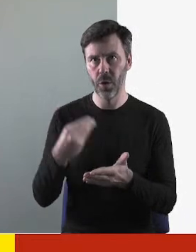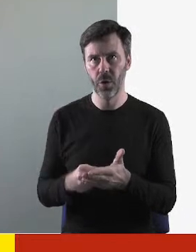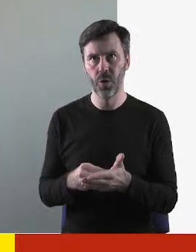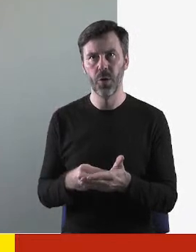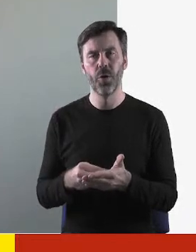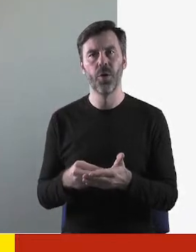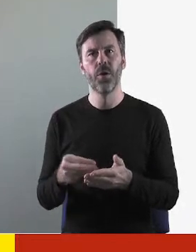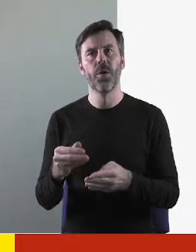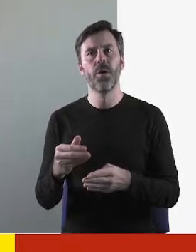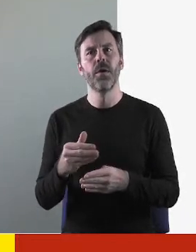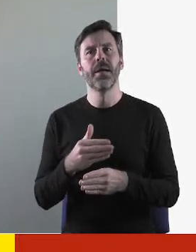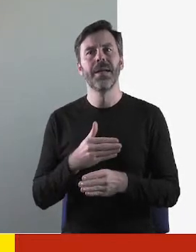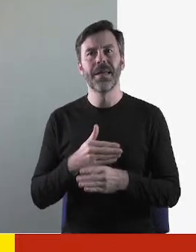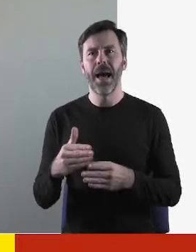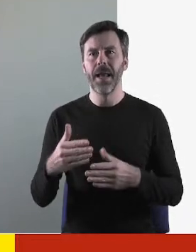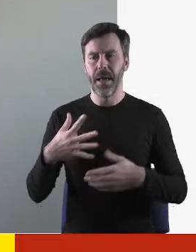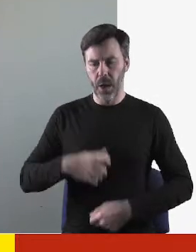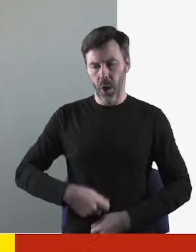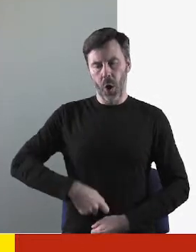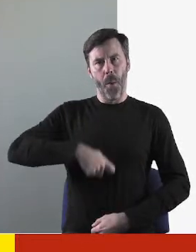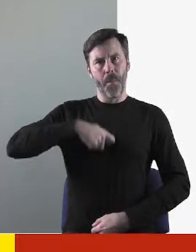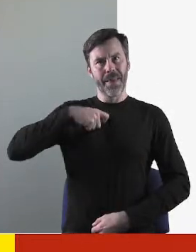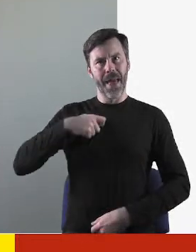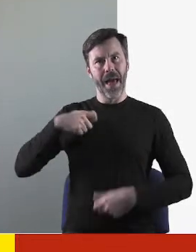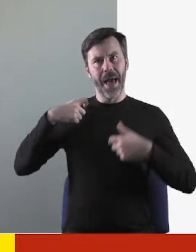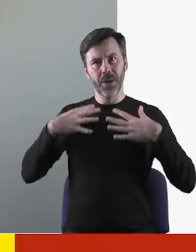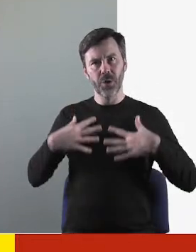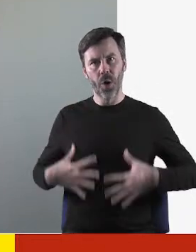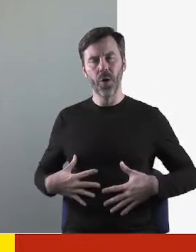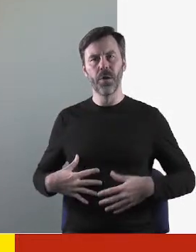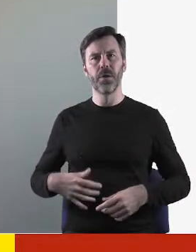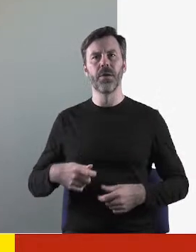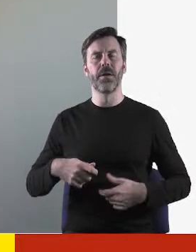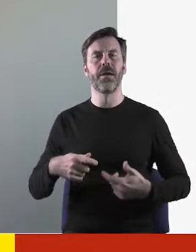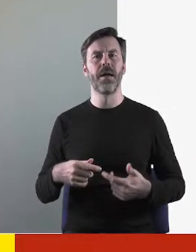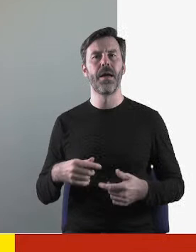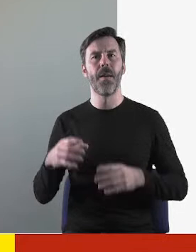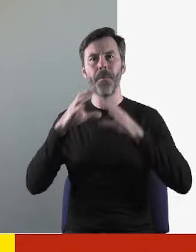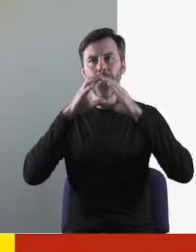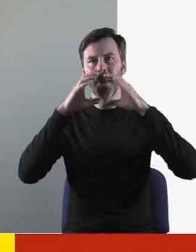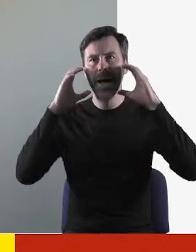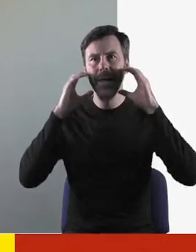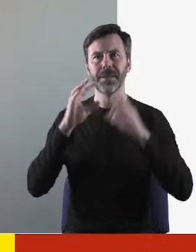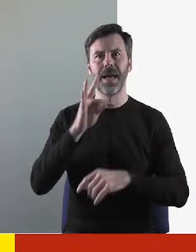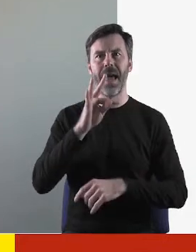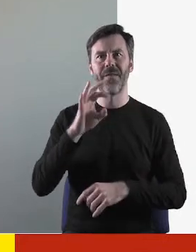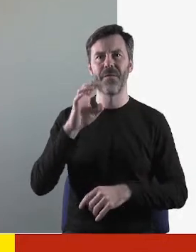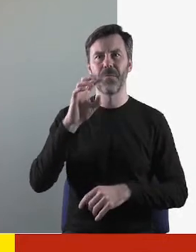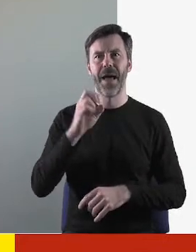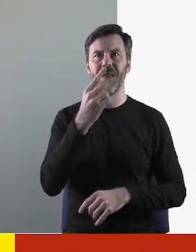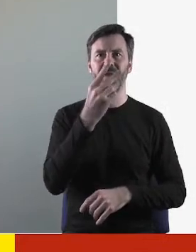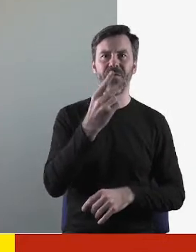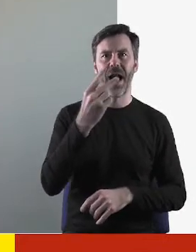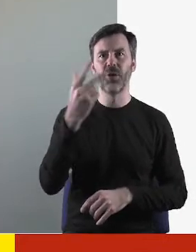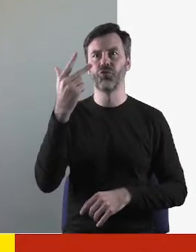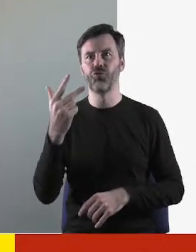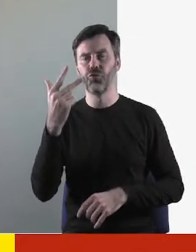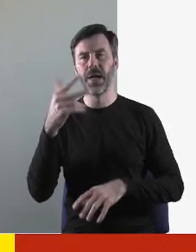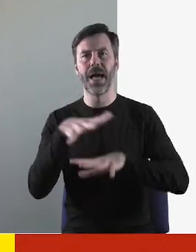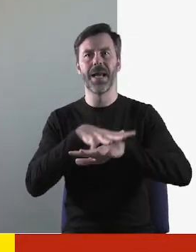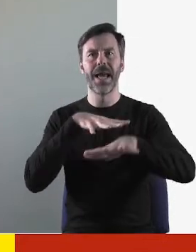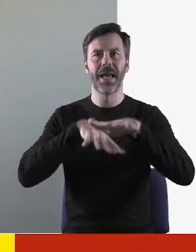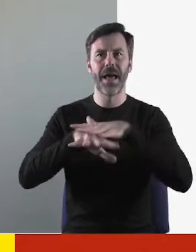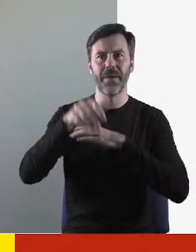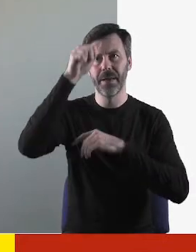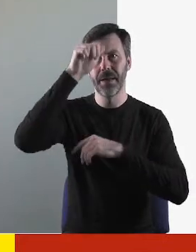dalszego i kombinezony, i fartuchy, i maseczki FFP2, FFP3, rękawice